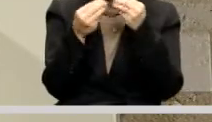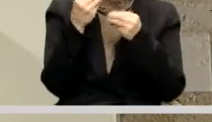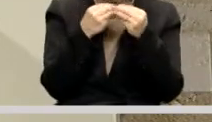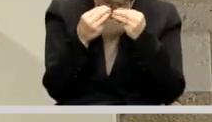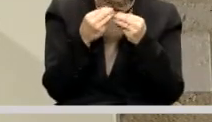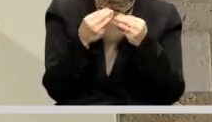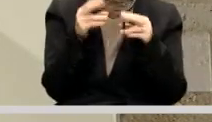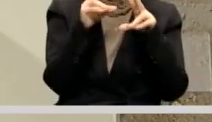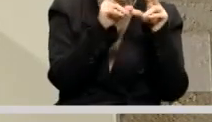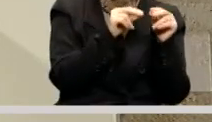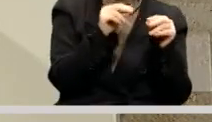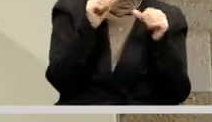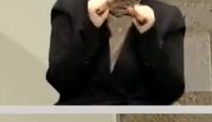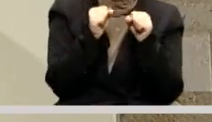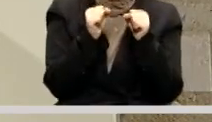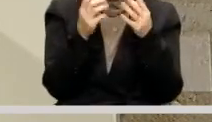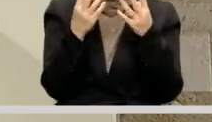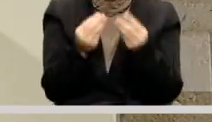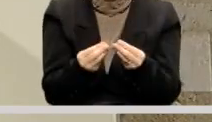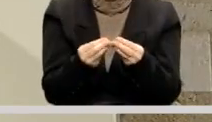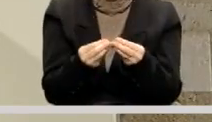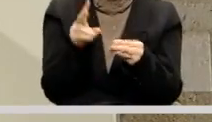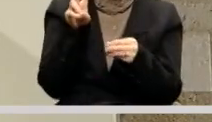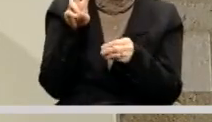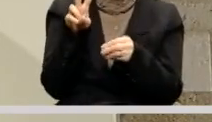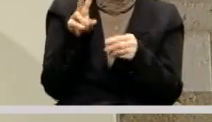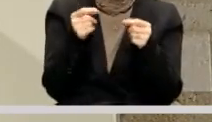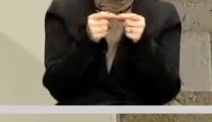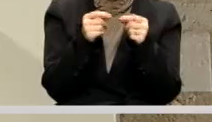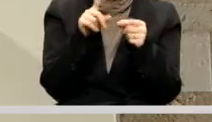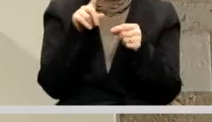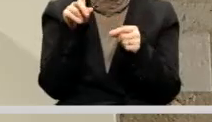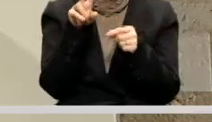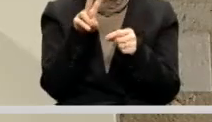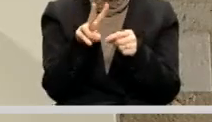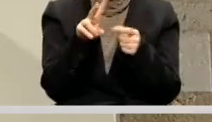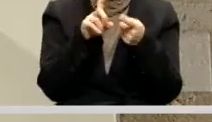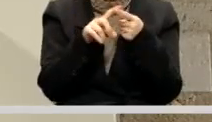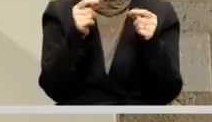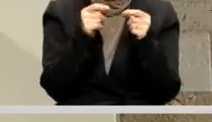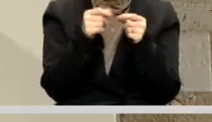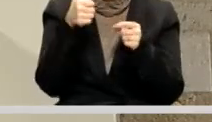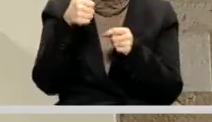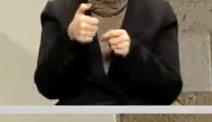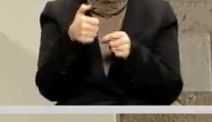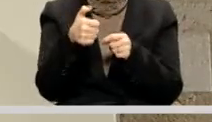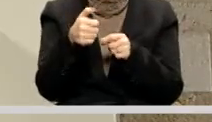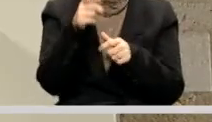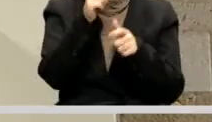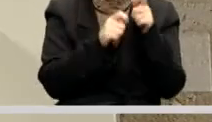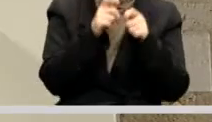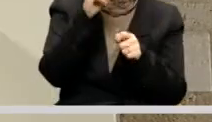yine uyku kalitesini artırıcı özellik gösterir. Vitaminlerden B12 ve B6 ikisi de sütün içerisinde bulunur. Yine